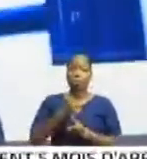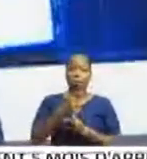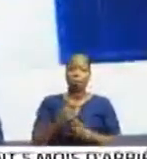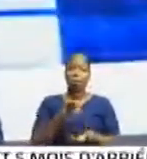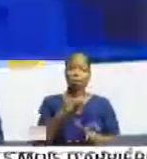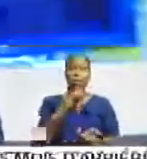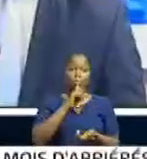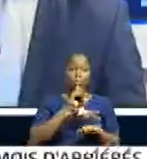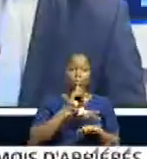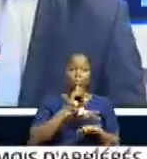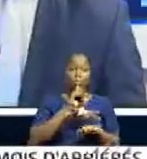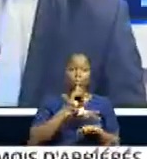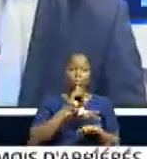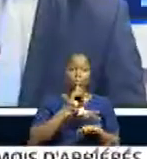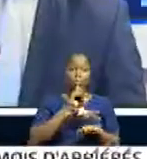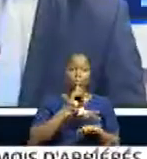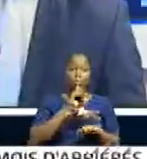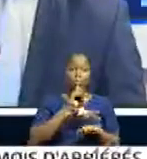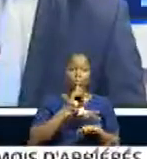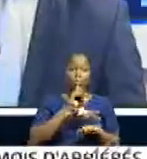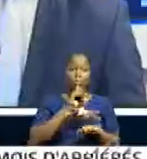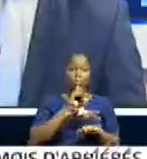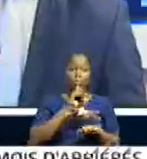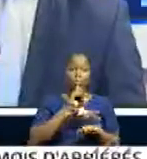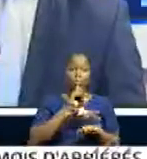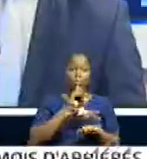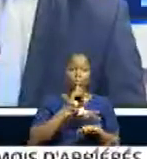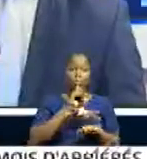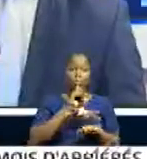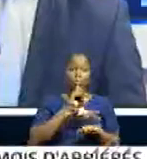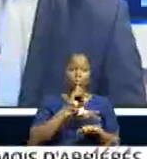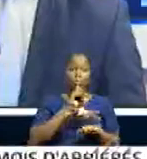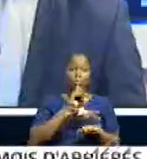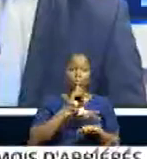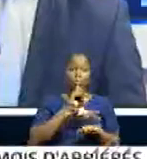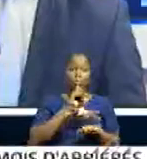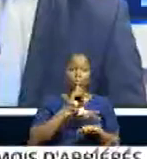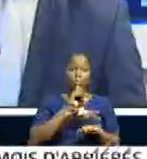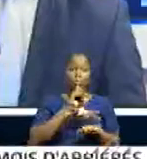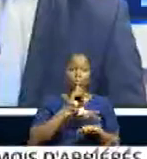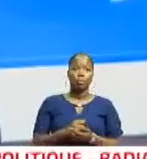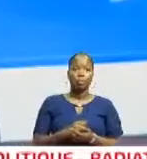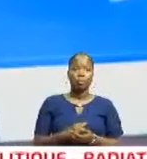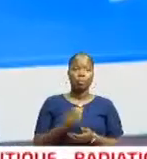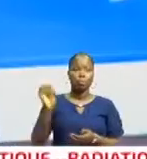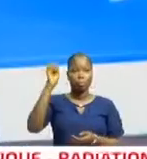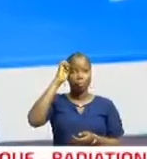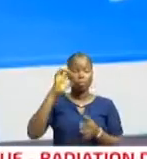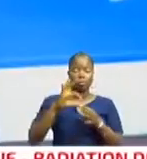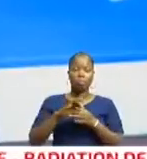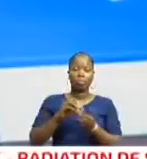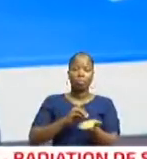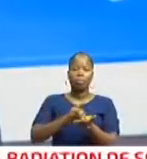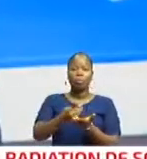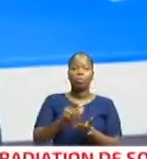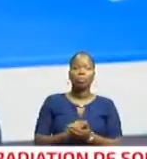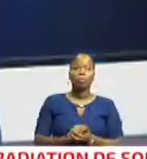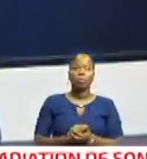chrono mais écoutez nous sommes nous pensons toujours dans un état de droit c'est une décision qui peut être attaqué